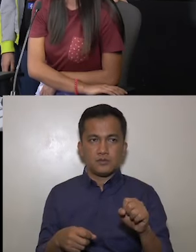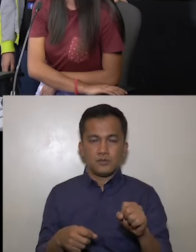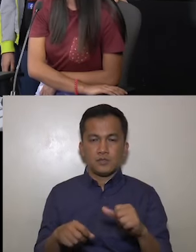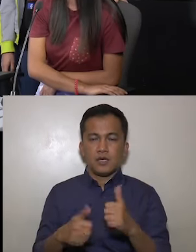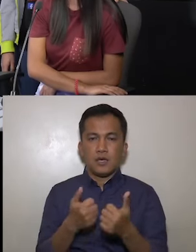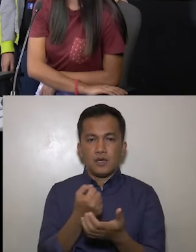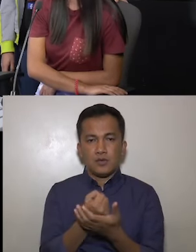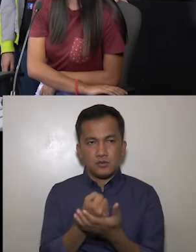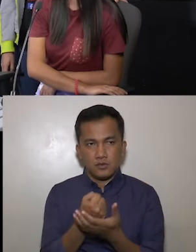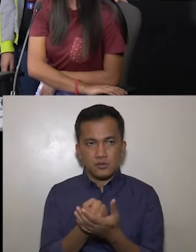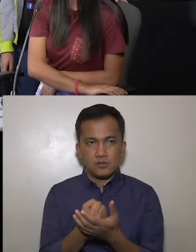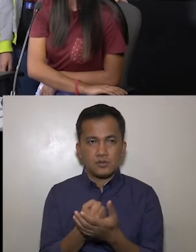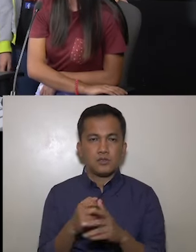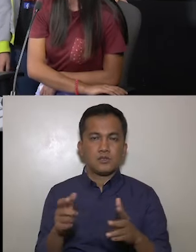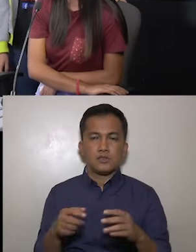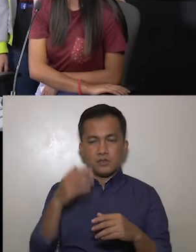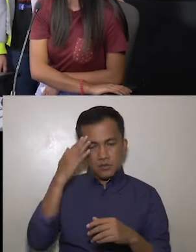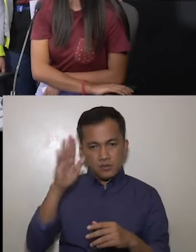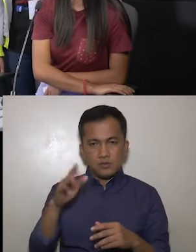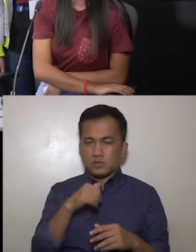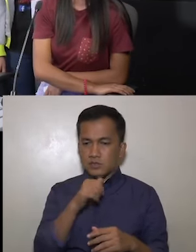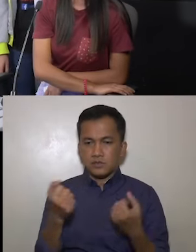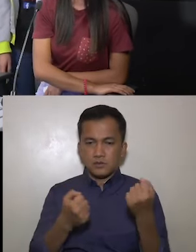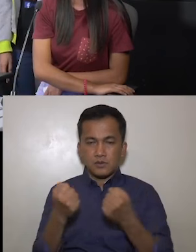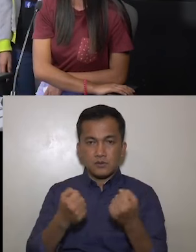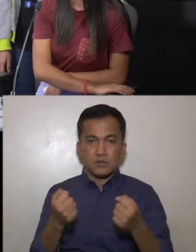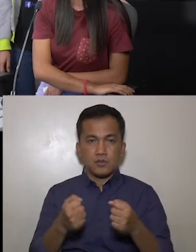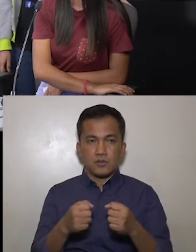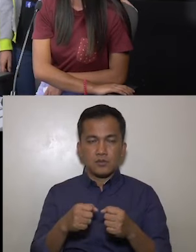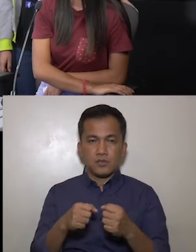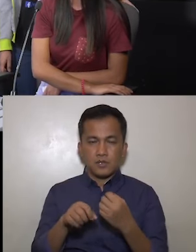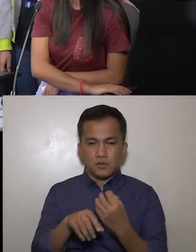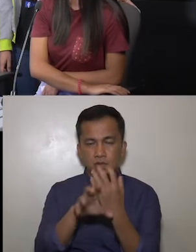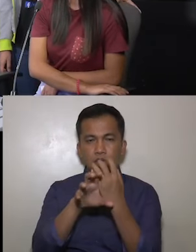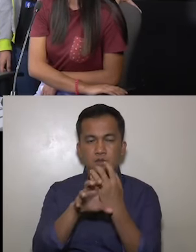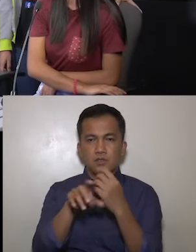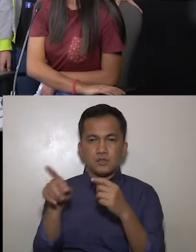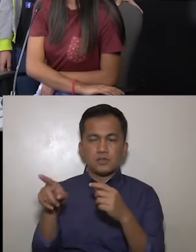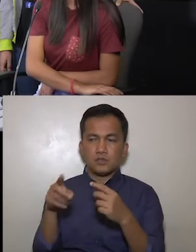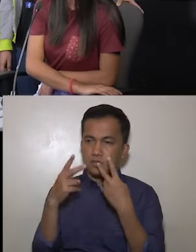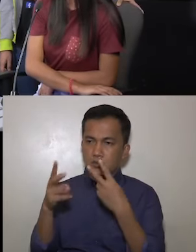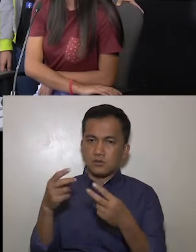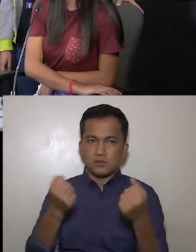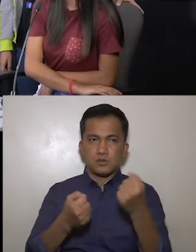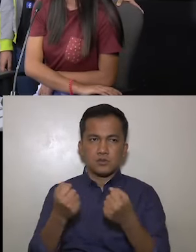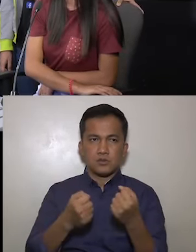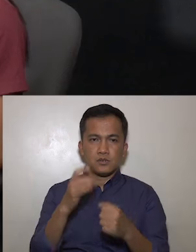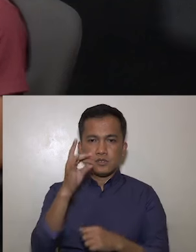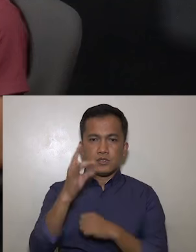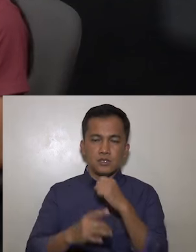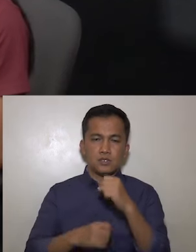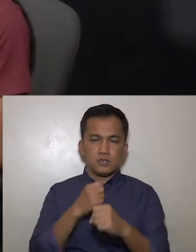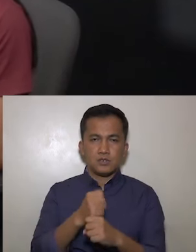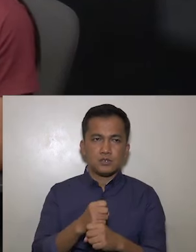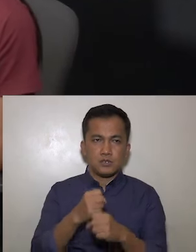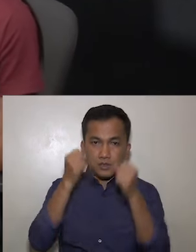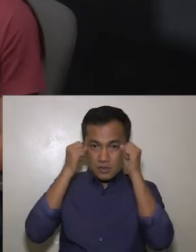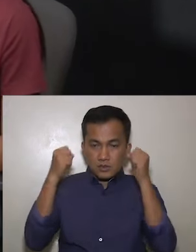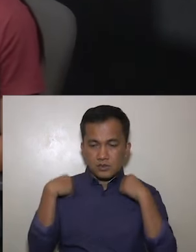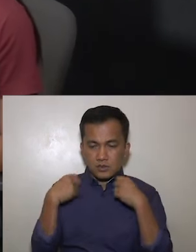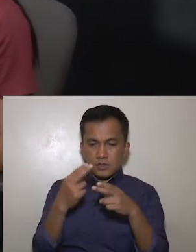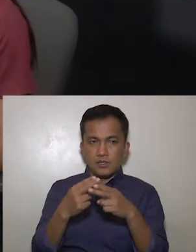Wow, bait. Eh, saan siya sweldo niya? Ewan ko nga po, wala. Hindi po daw siya nagmamaneho. Pero pag kada video call po namin, nagda-drive po siya. 8 years na po yan sa